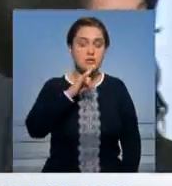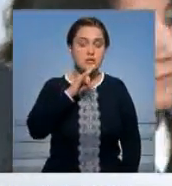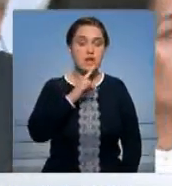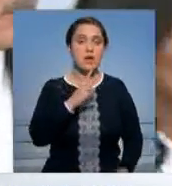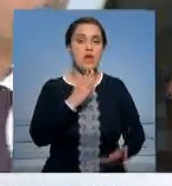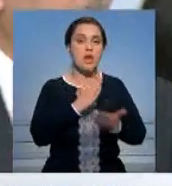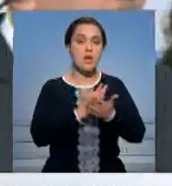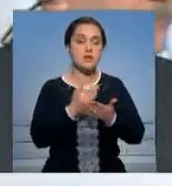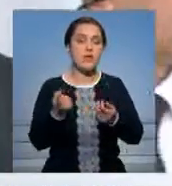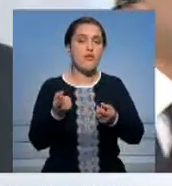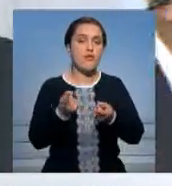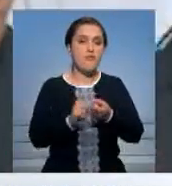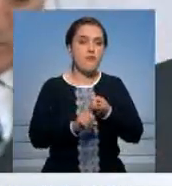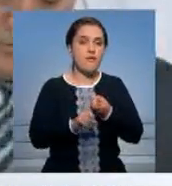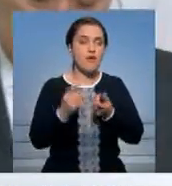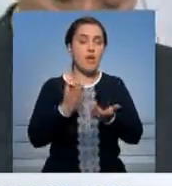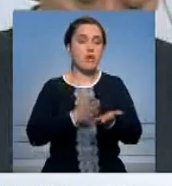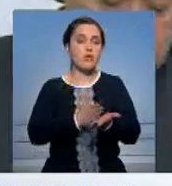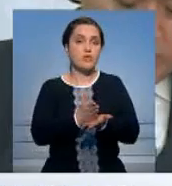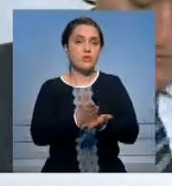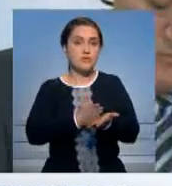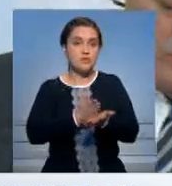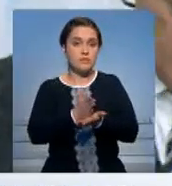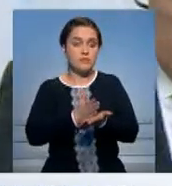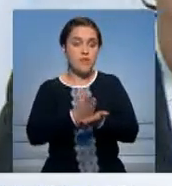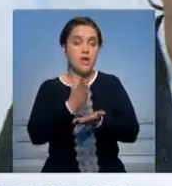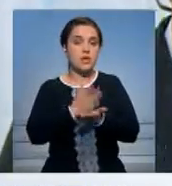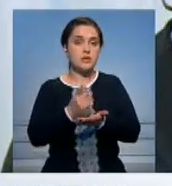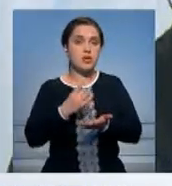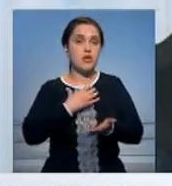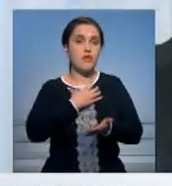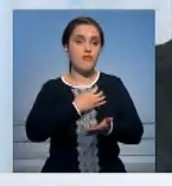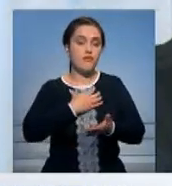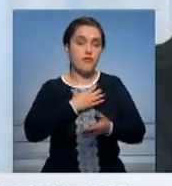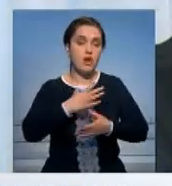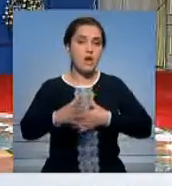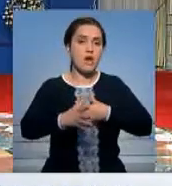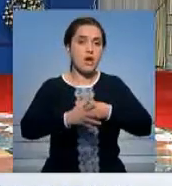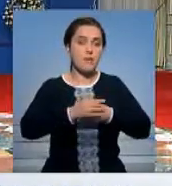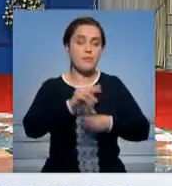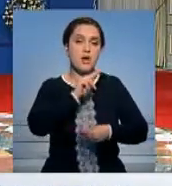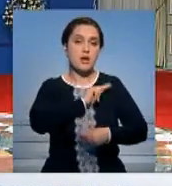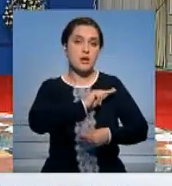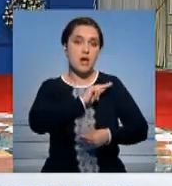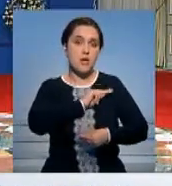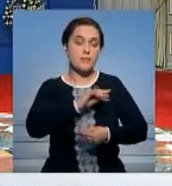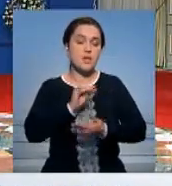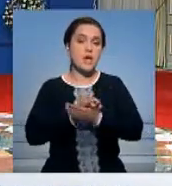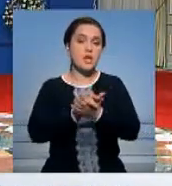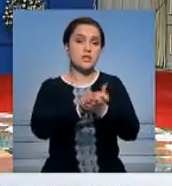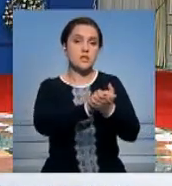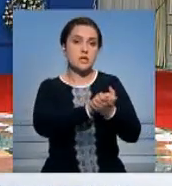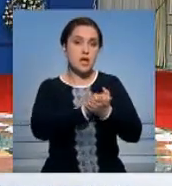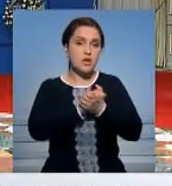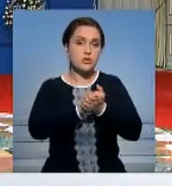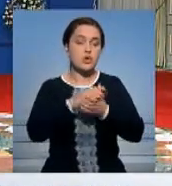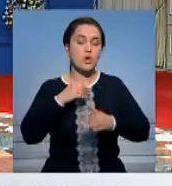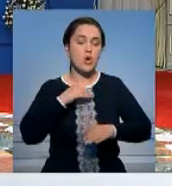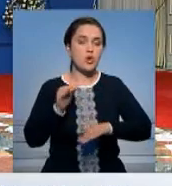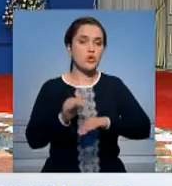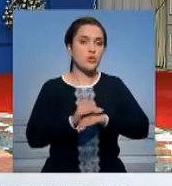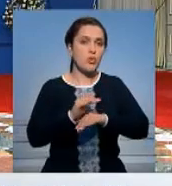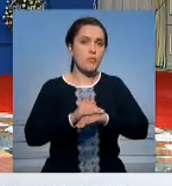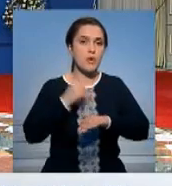связей, служат ярким примером стратегического партнерства и союзничества. Я высоко оцениваю добрые личные